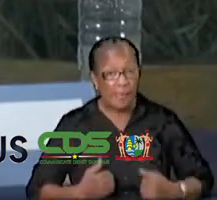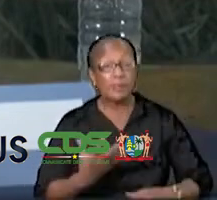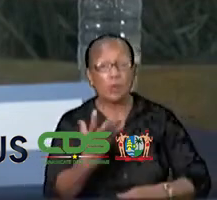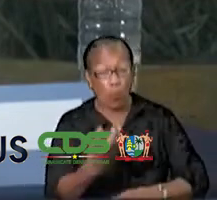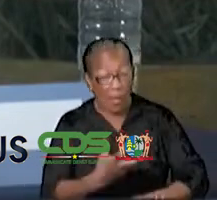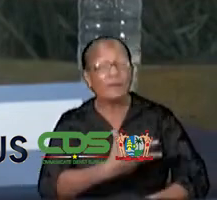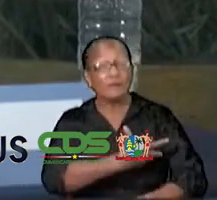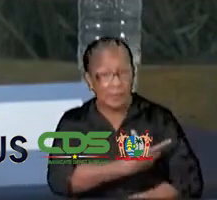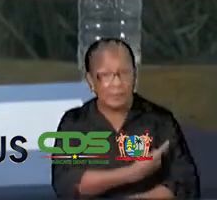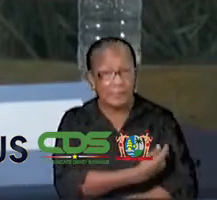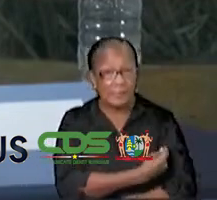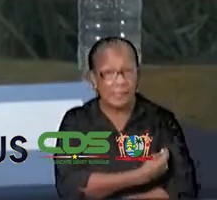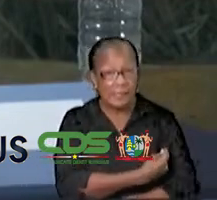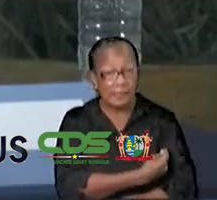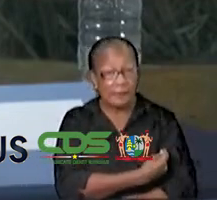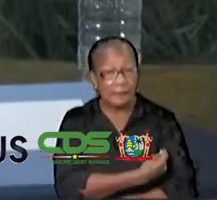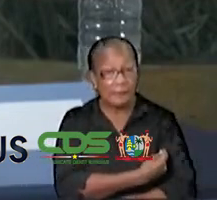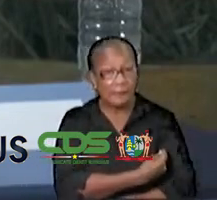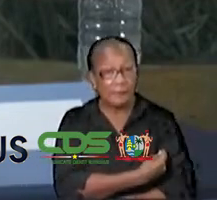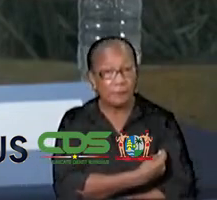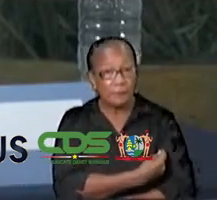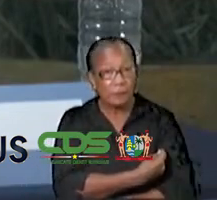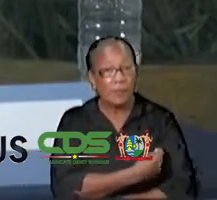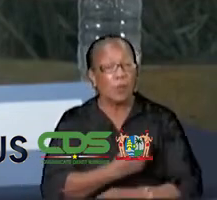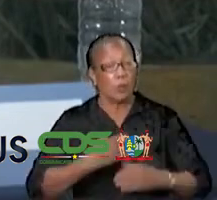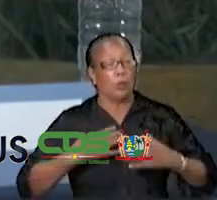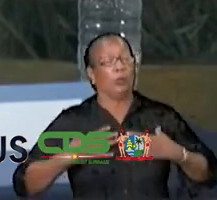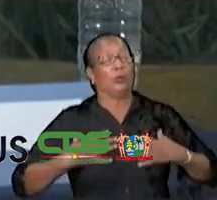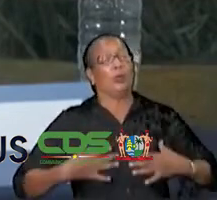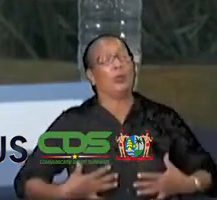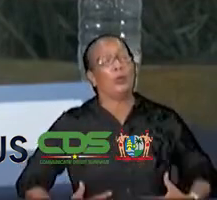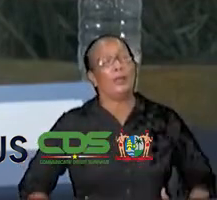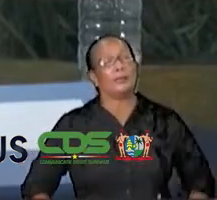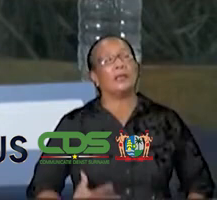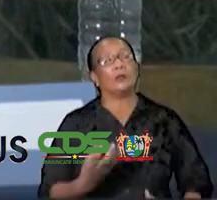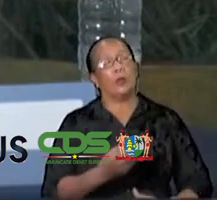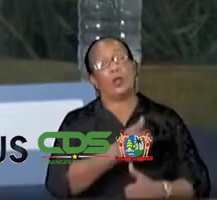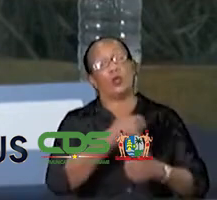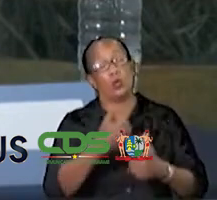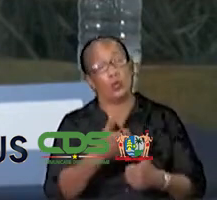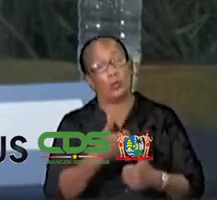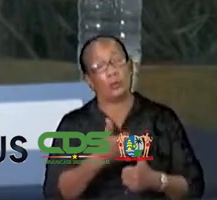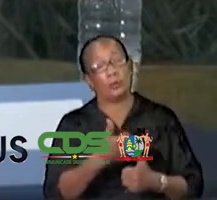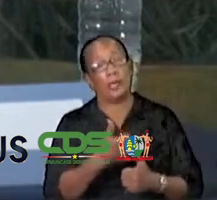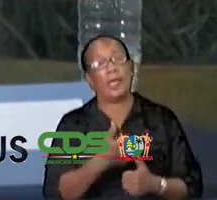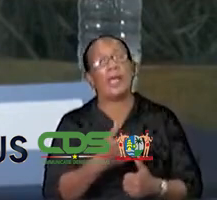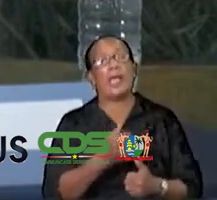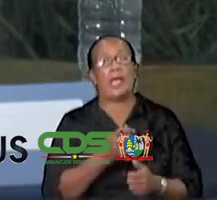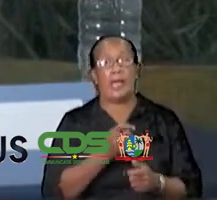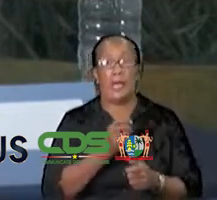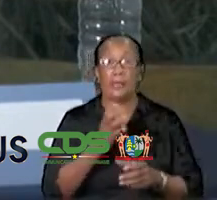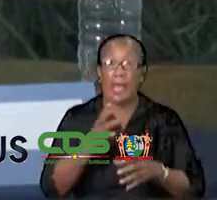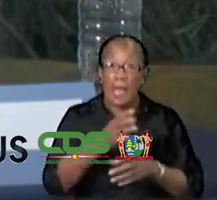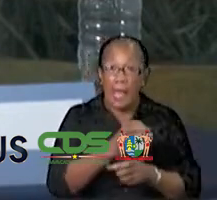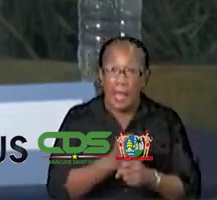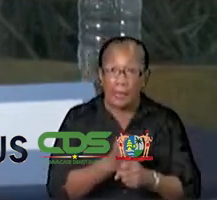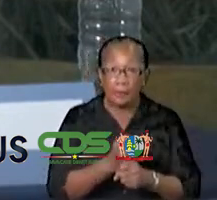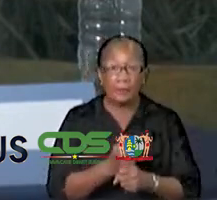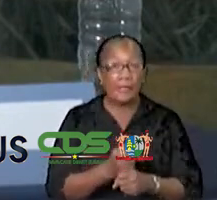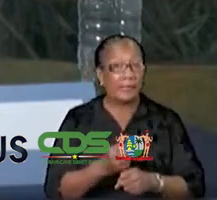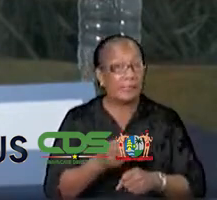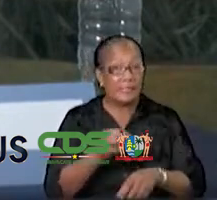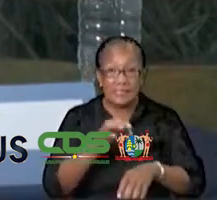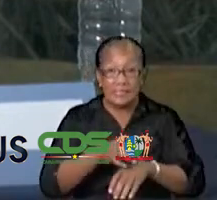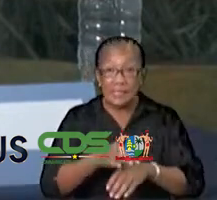gevaccineerd zijn, daarbij komt de weerstand op een gegeven moment wel goed op gang. En zorgt ervoor dat de ziekte niet verder gaat